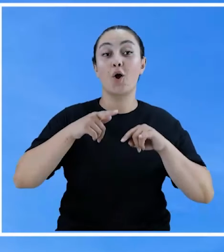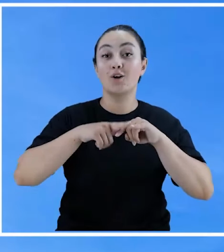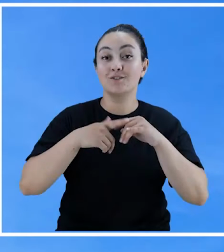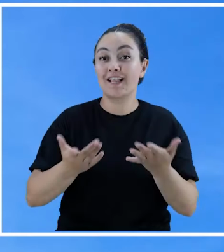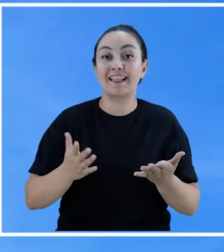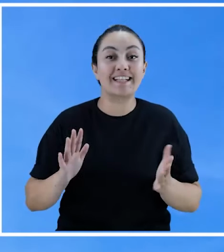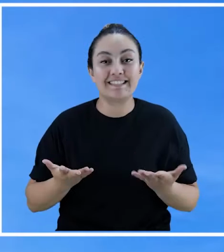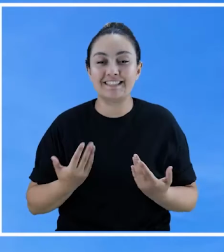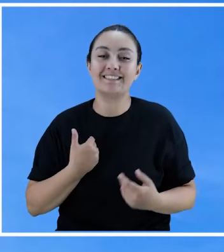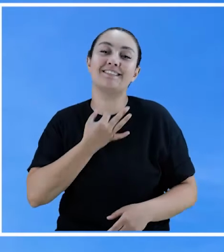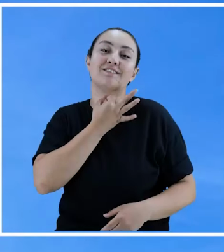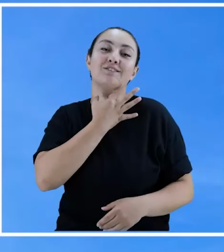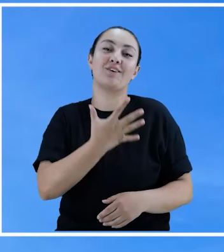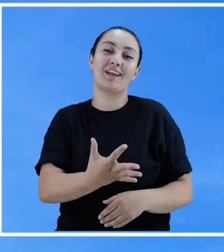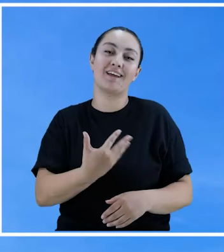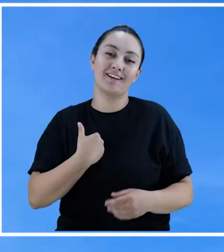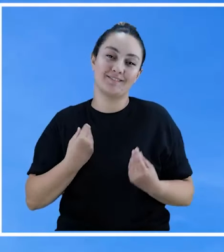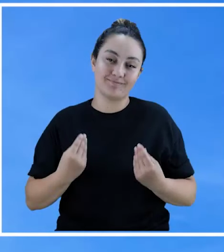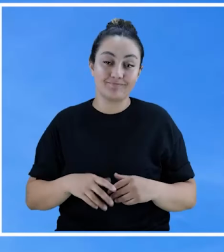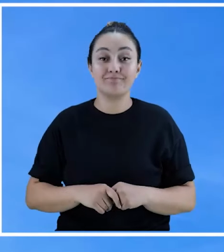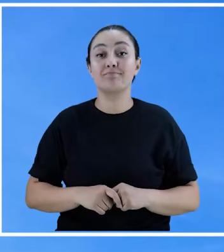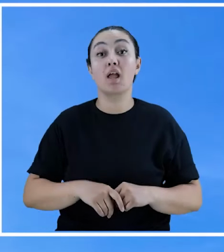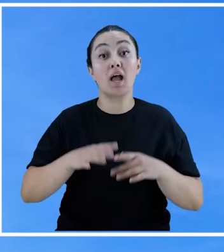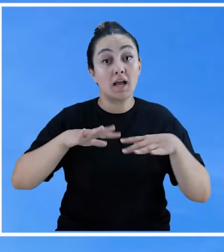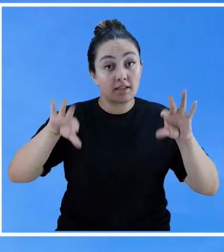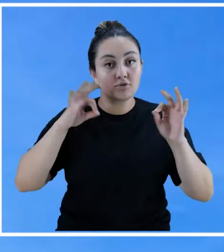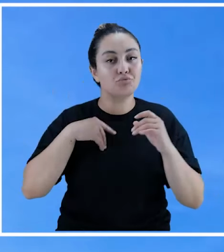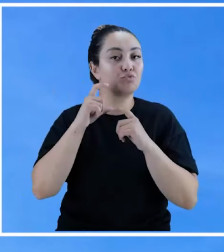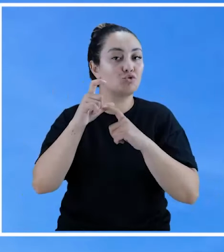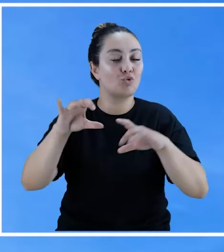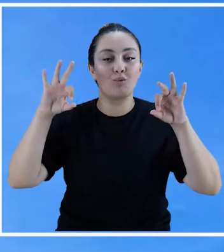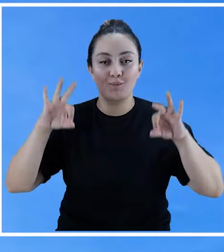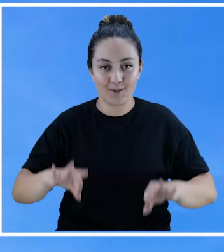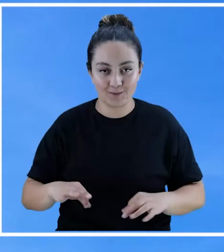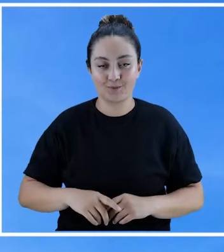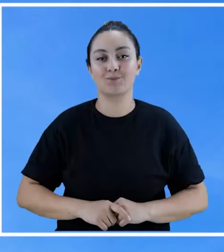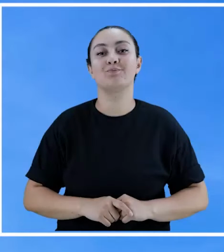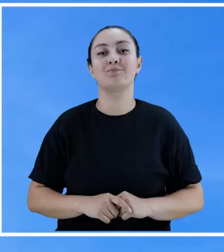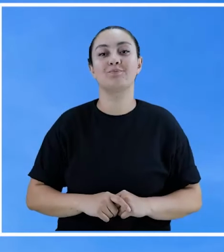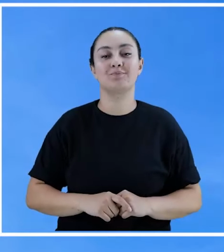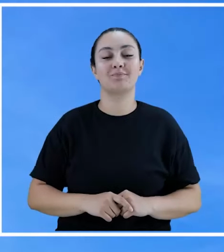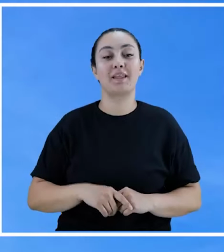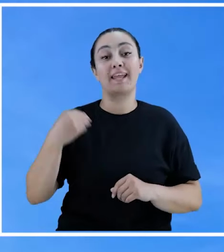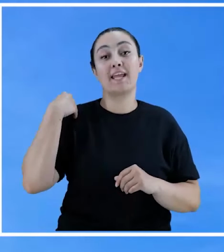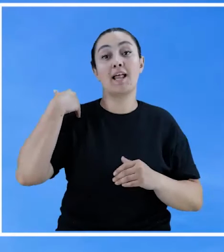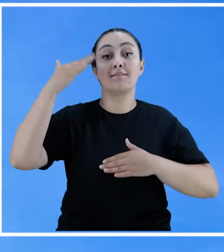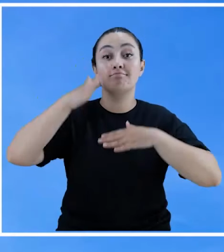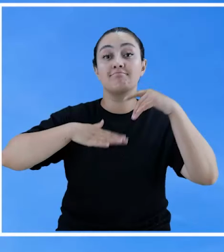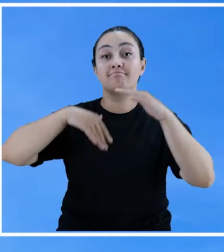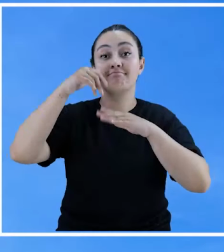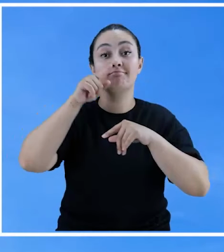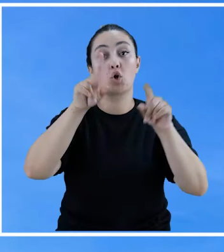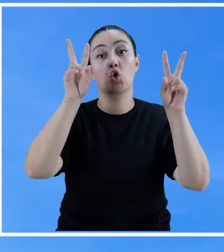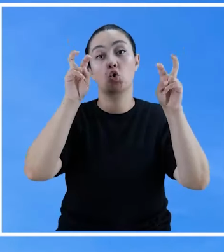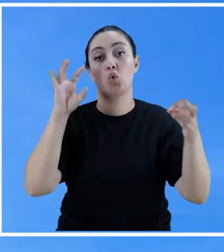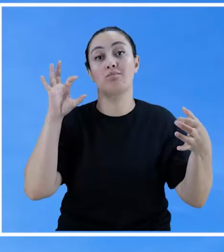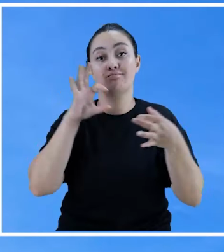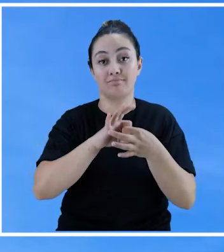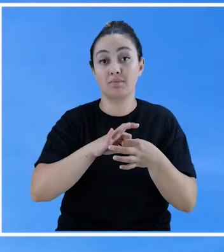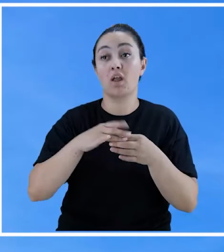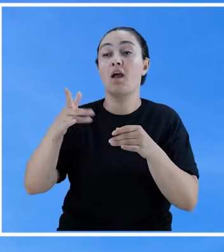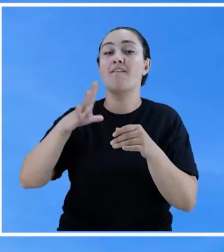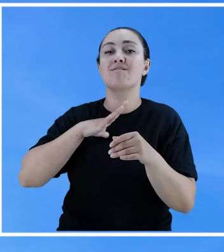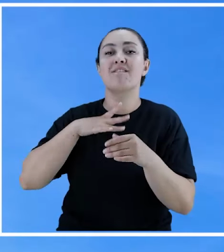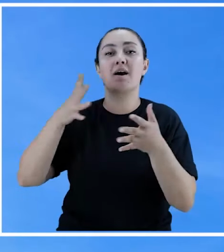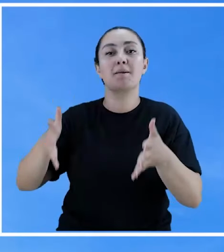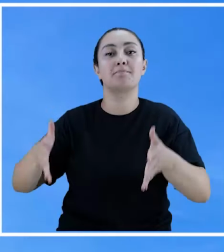Hocam hoş geldiniz. Nasılsınız? Sağ olun. Teşekkürler. Hazırsanız sorularıma başlıyorum hocam. Yeni inşa edilen binalar ile ilgili